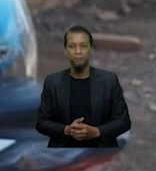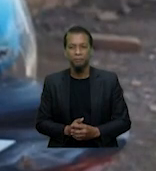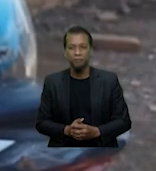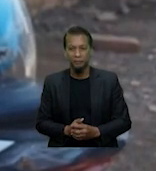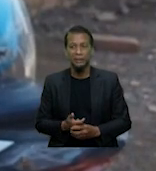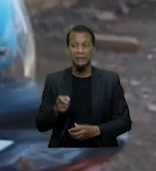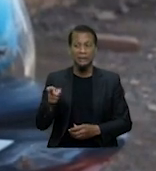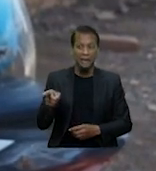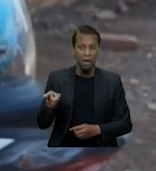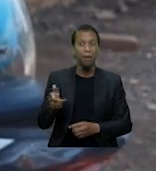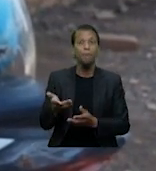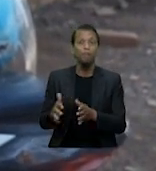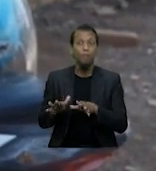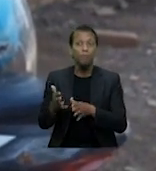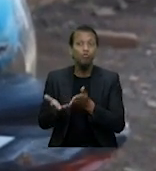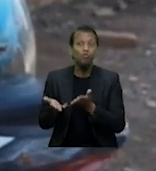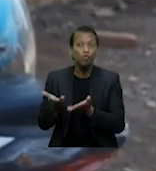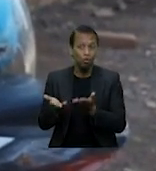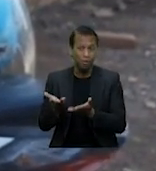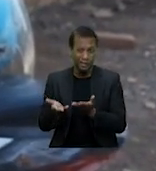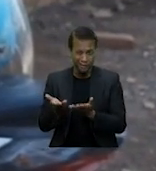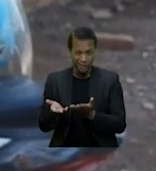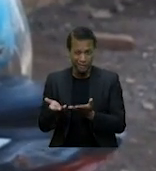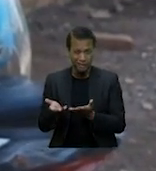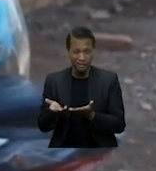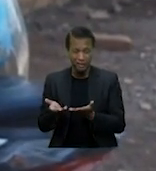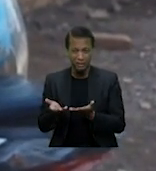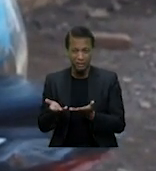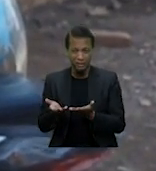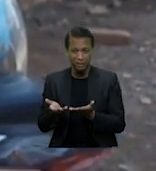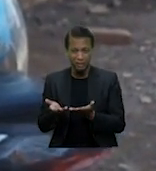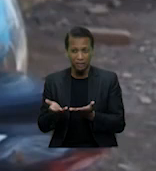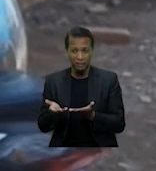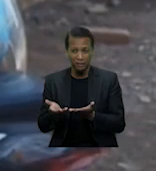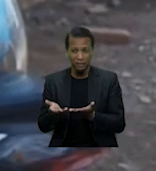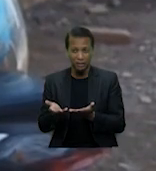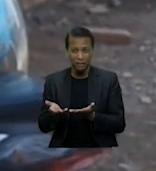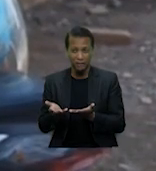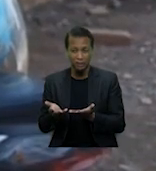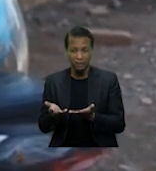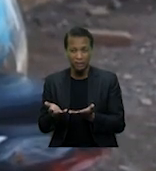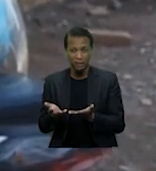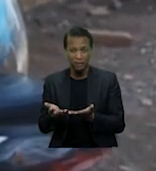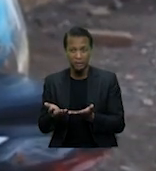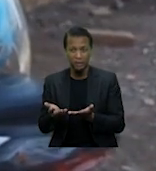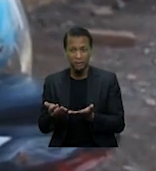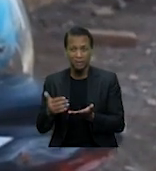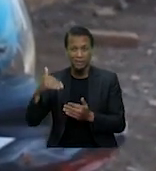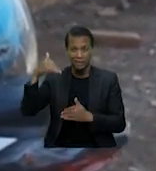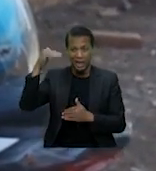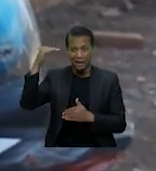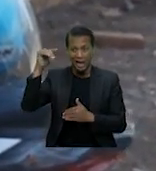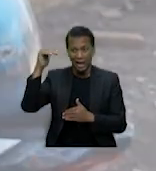satu saat itu ada apa yang mengurusnya itu mungkin